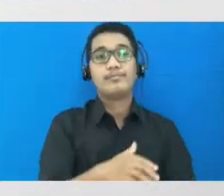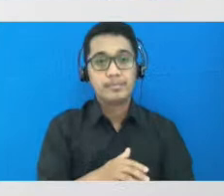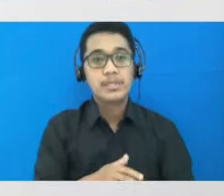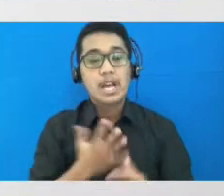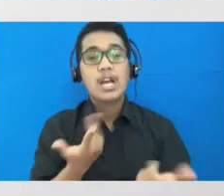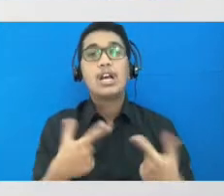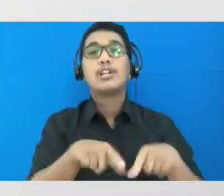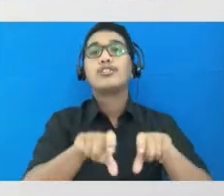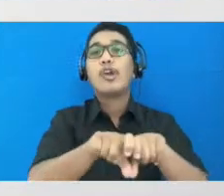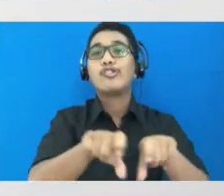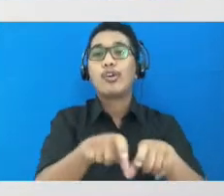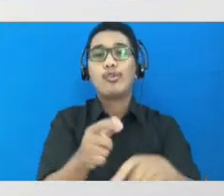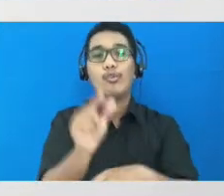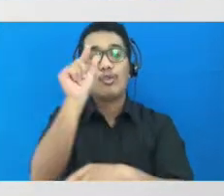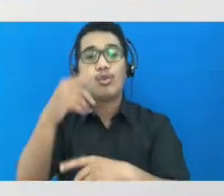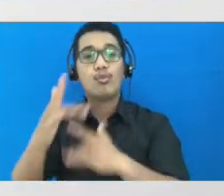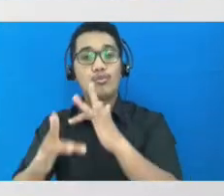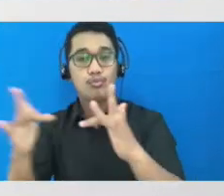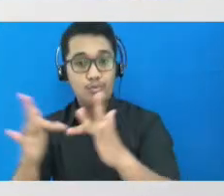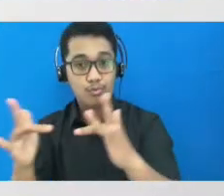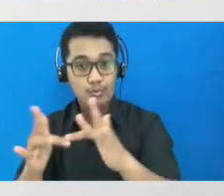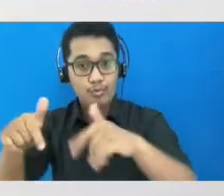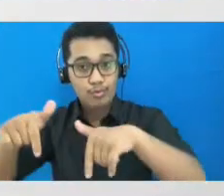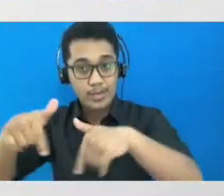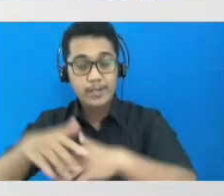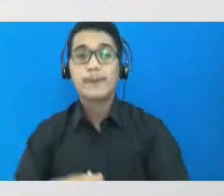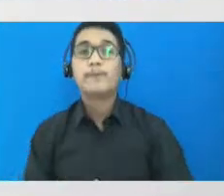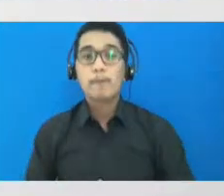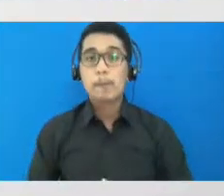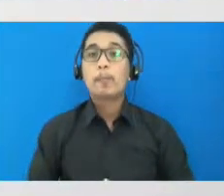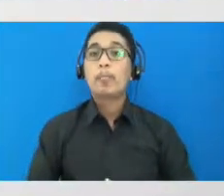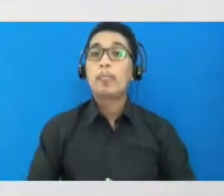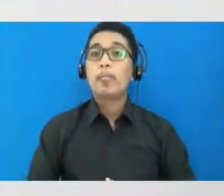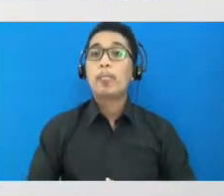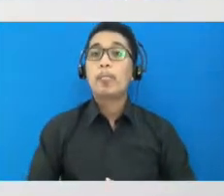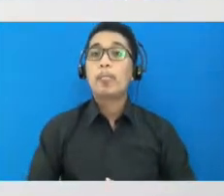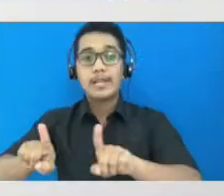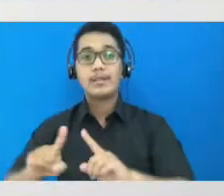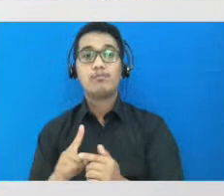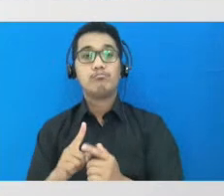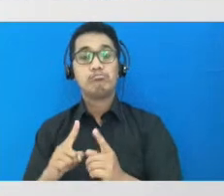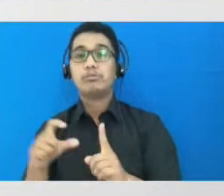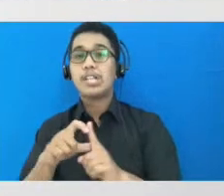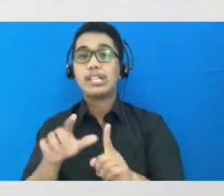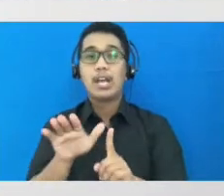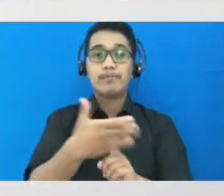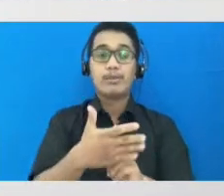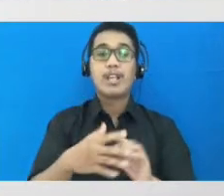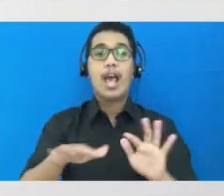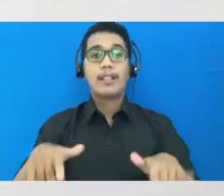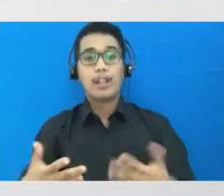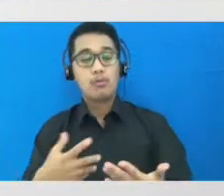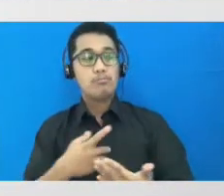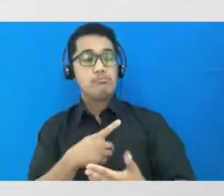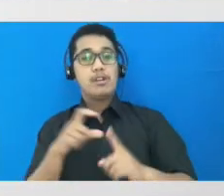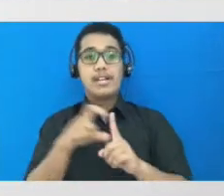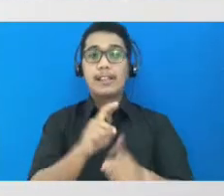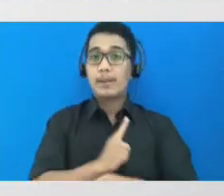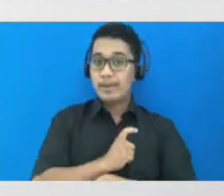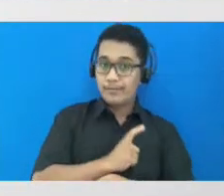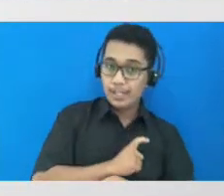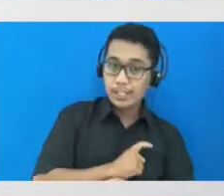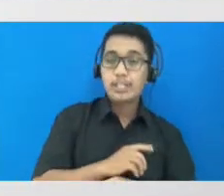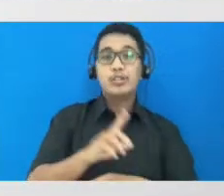dalam transisi digital yang saat ini sedang berlangsung di EU. Selain data protection dan privacy, juga ada security and safety, ada transparency, human